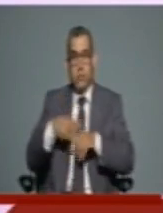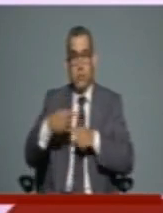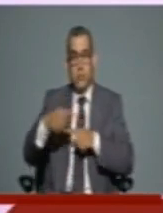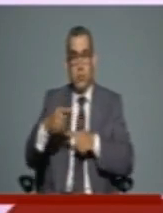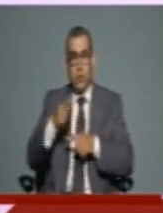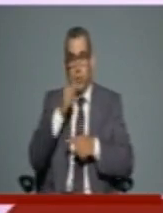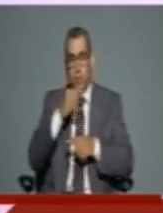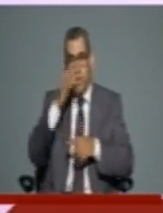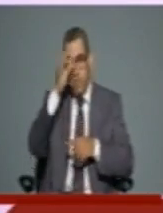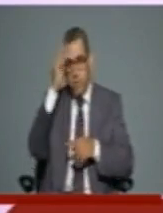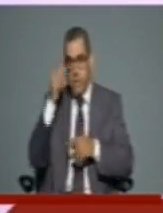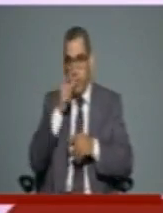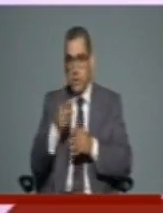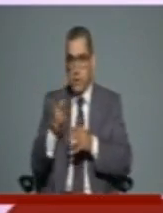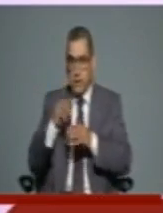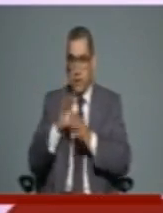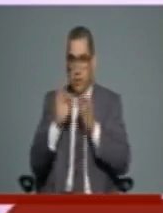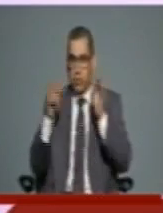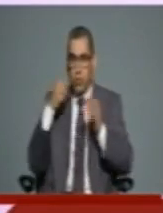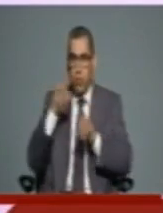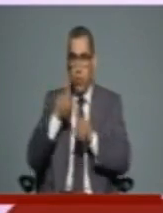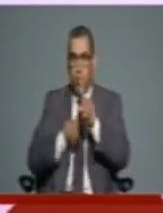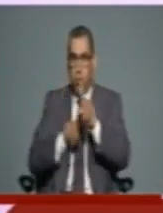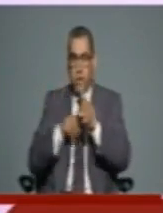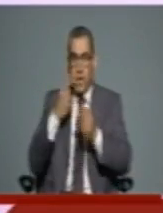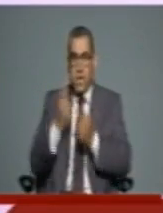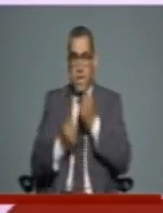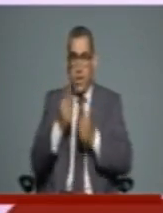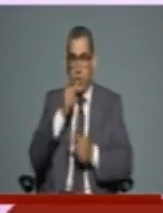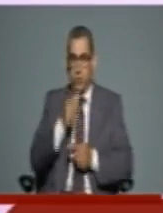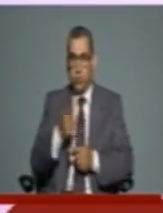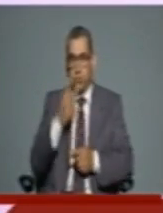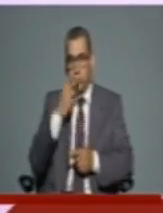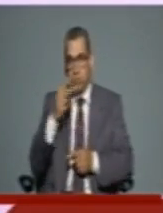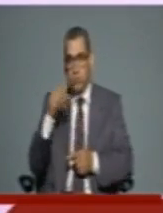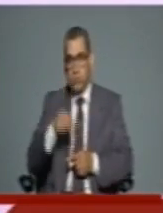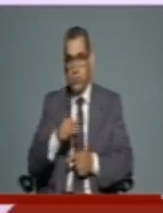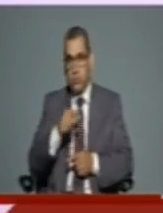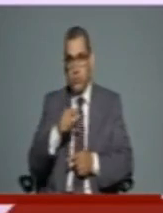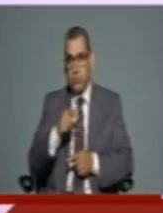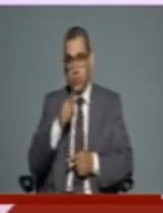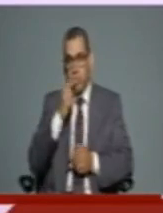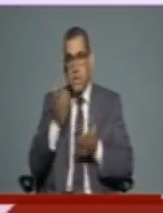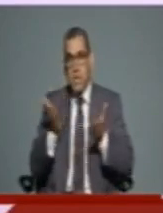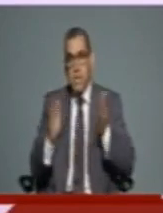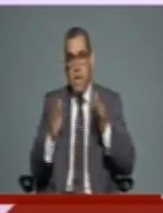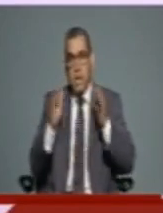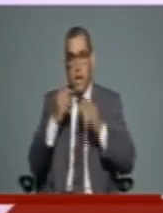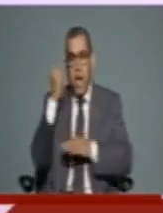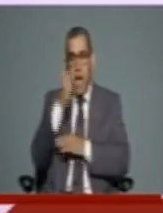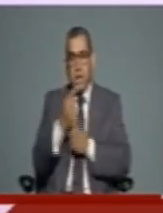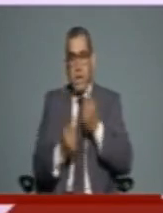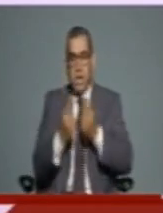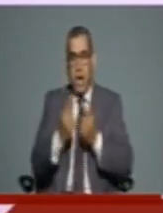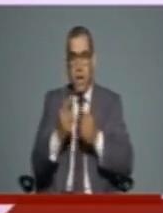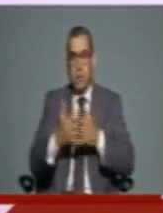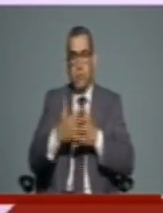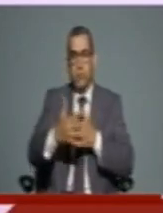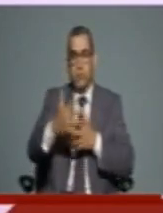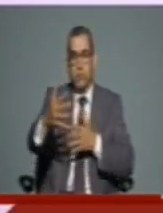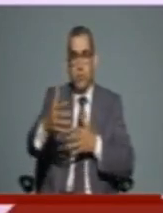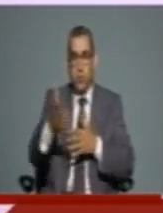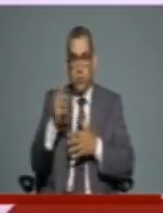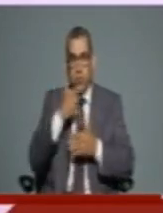برضو معالي وزير الزراعة وما شاهدناه من زيادة الرقعة الزراعية، أحب أقول بس